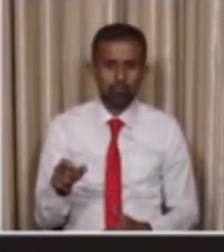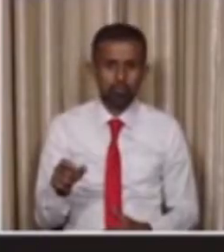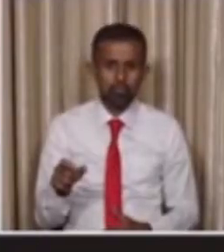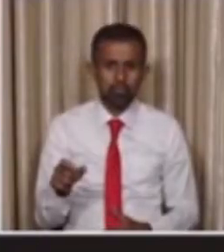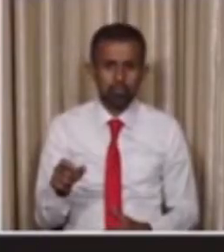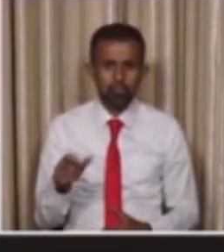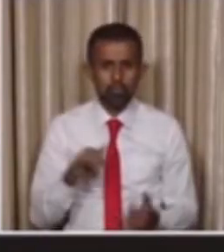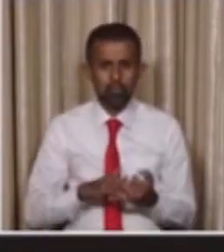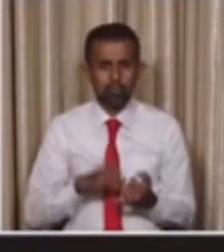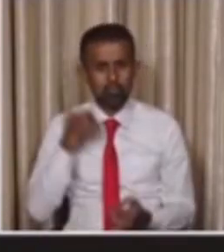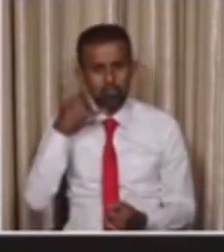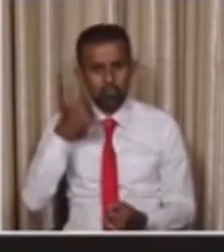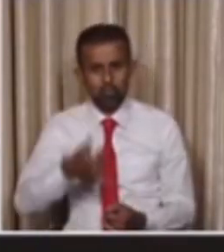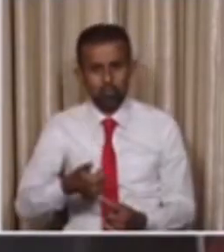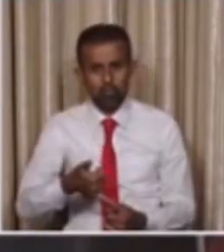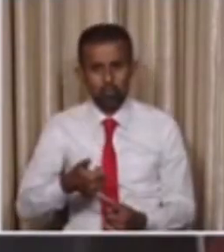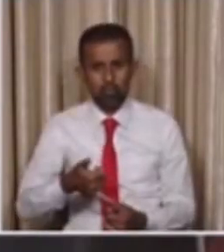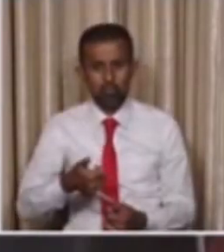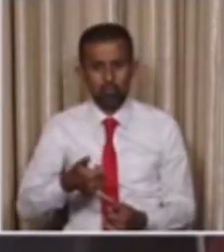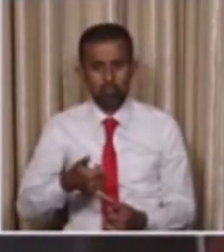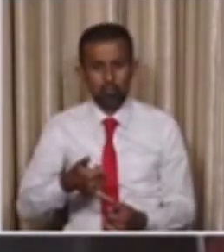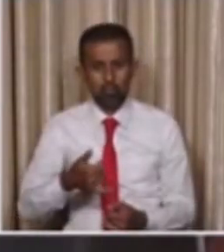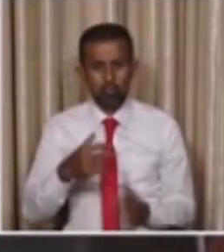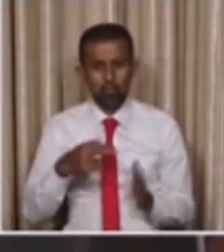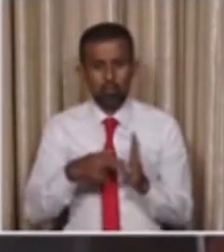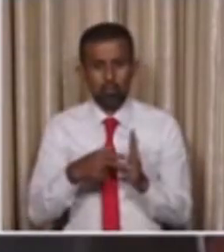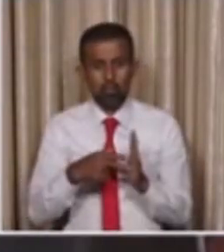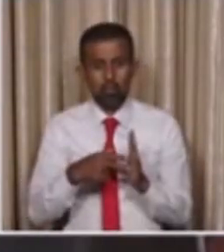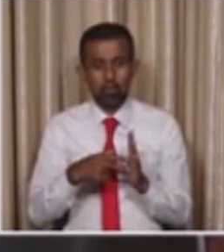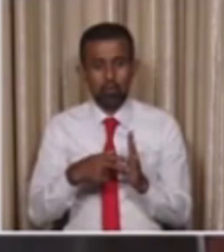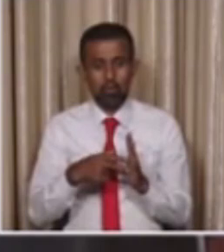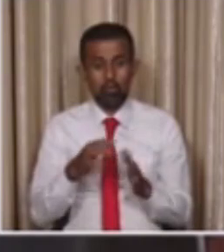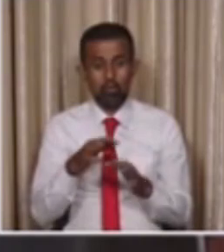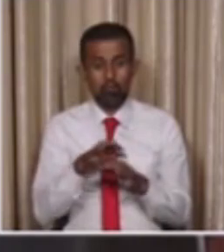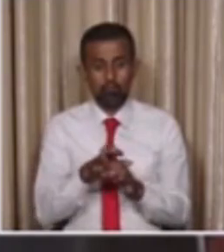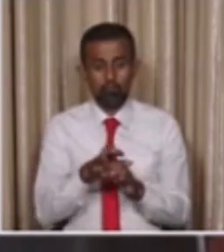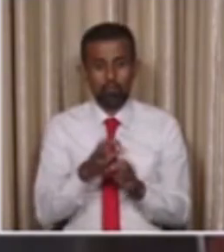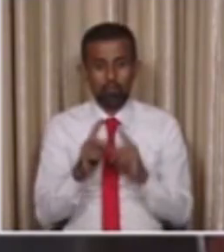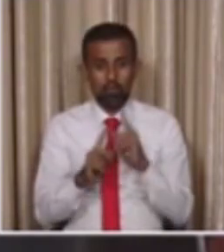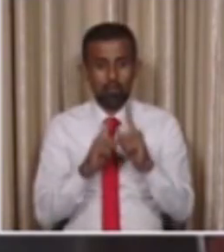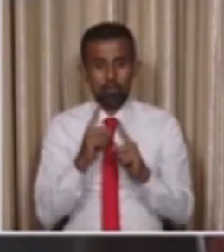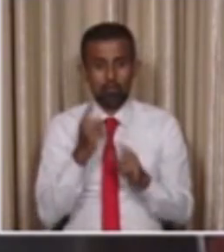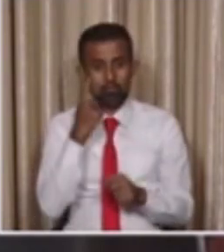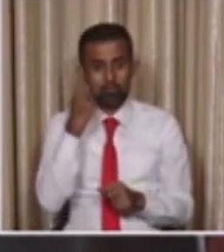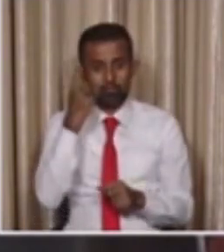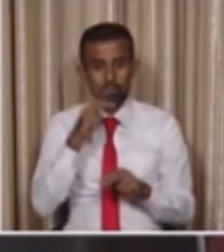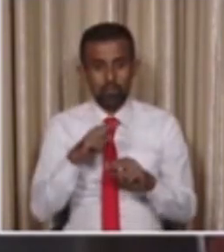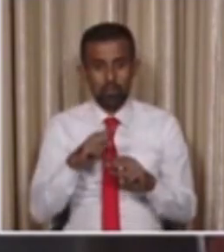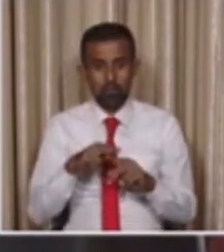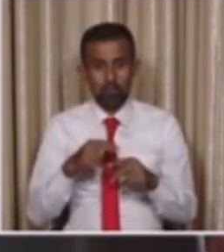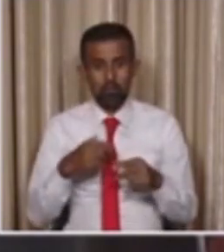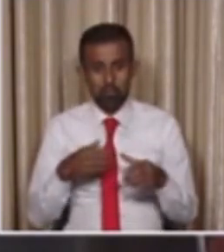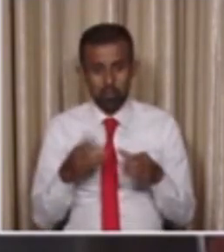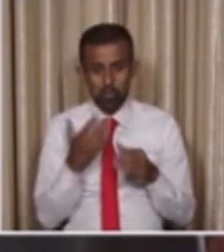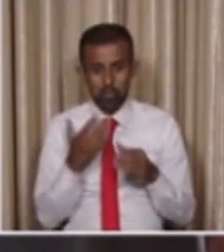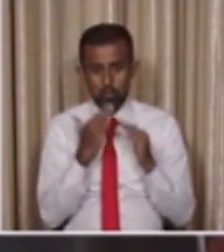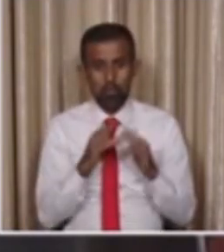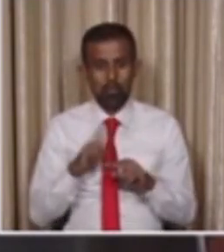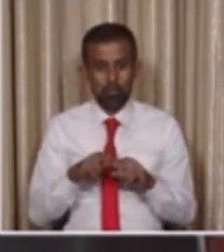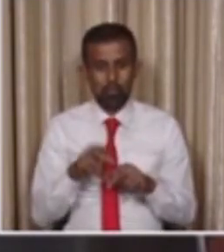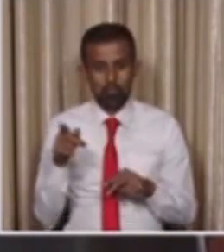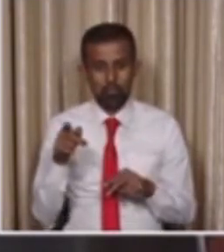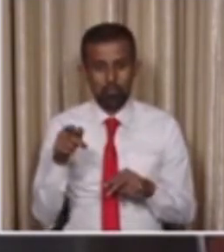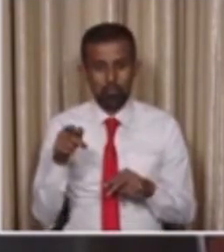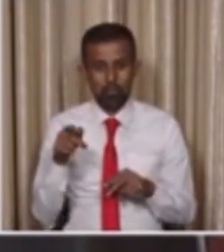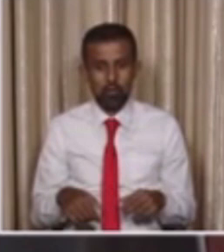සමග ජන බලවේගේ ආර්ථික විද්‍යා පිළිබඳ විතර කතා කරන උගත් මිත්‍රයා, මගේ පාර්ශවයේ මිත්‍රයෙක්. එතුම අද